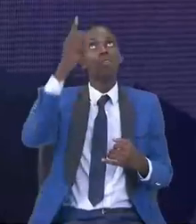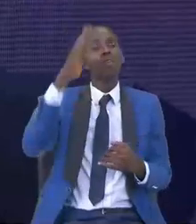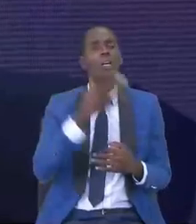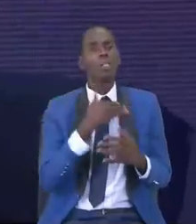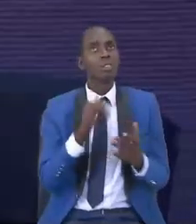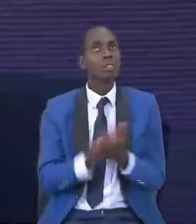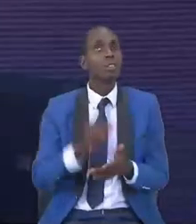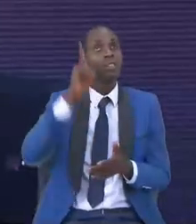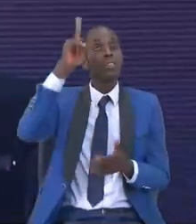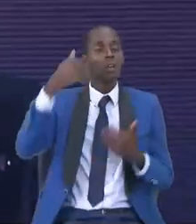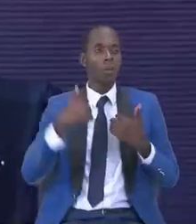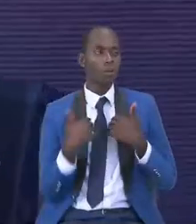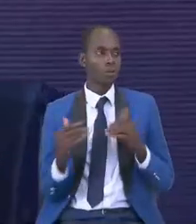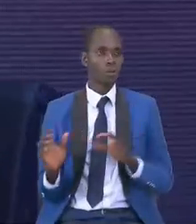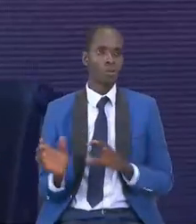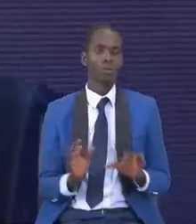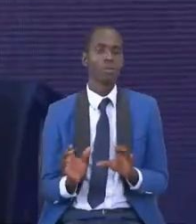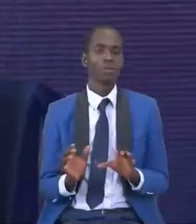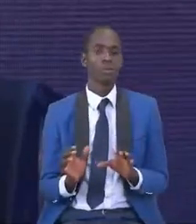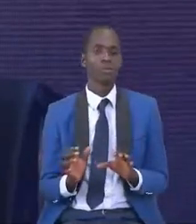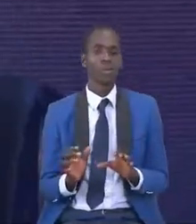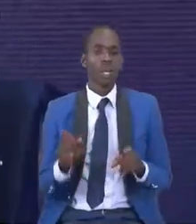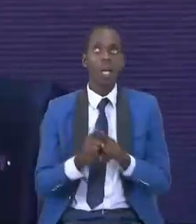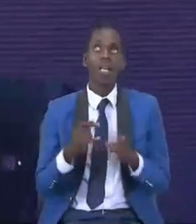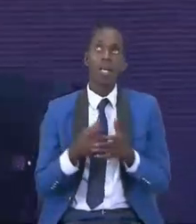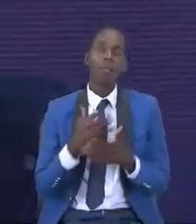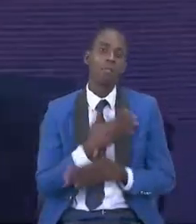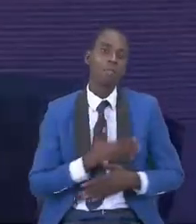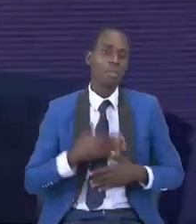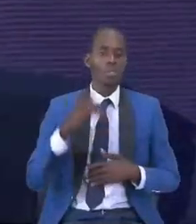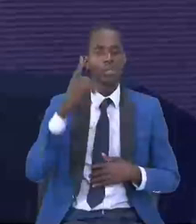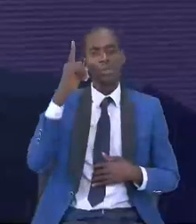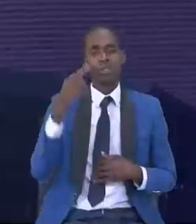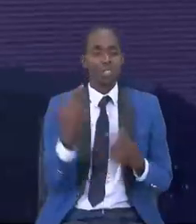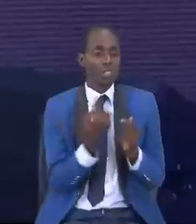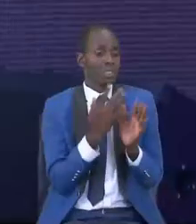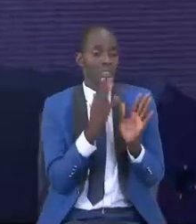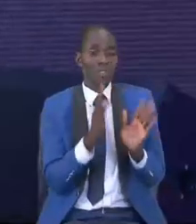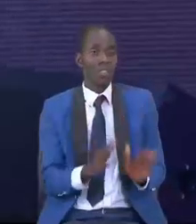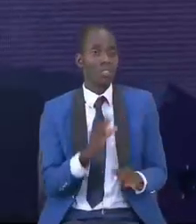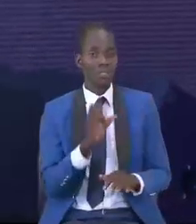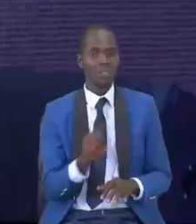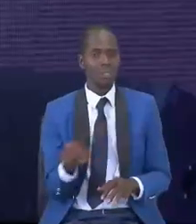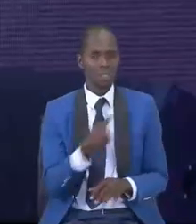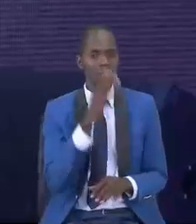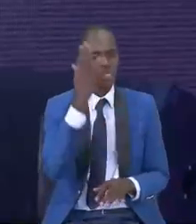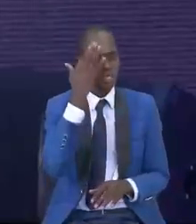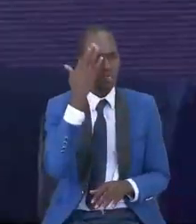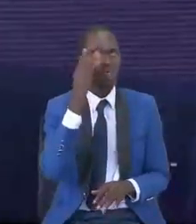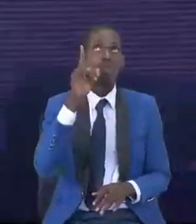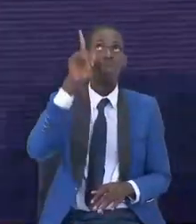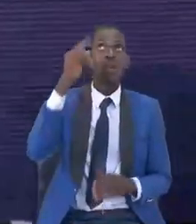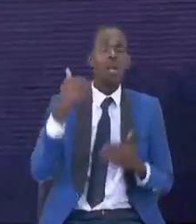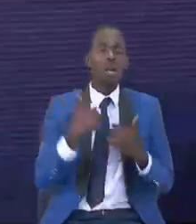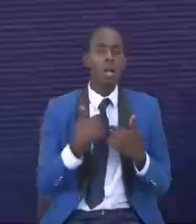ce que tu veux. Et des païens, ils savaient que tu fais ce que tu